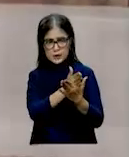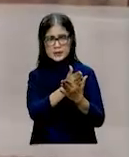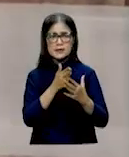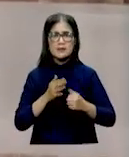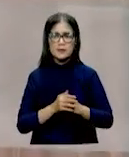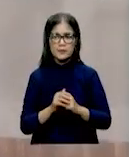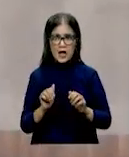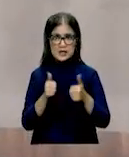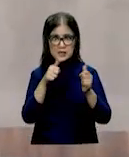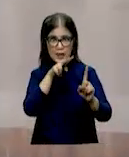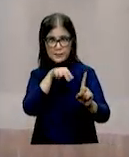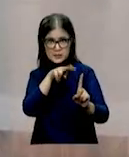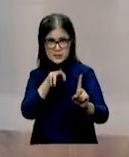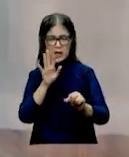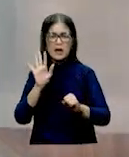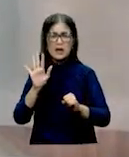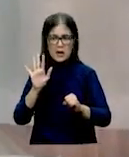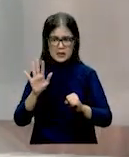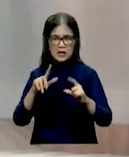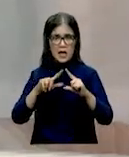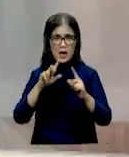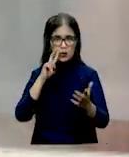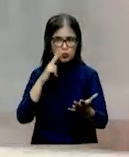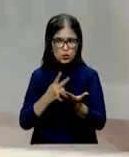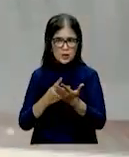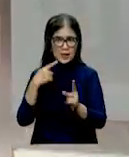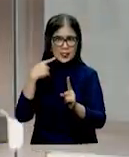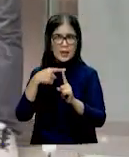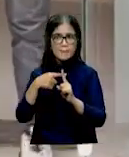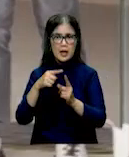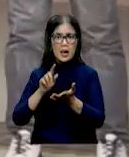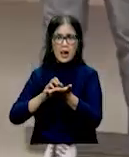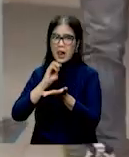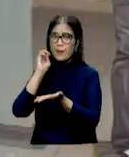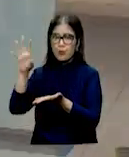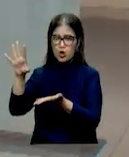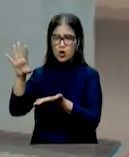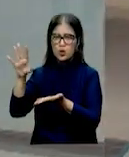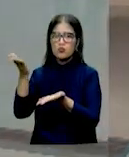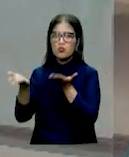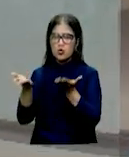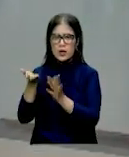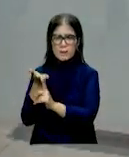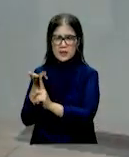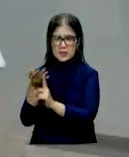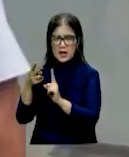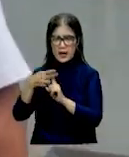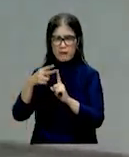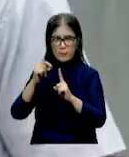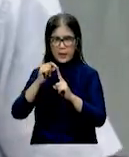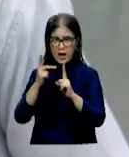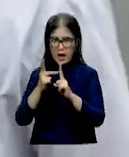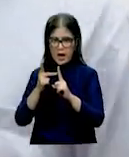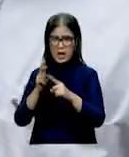Hasil pemeriksaan ini akan menjadi salah satu bukti untuk melengkapi laporan korban atas dugaan pelecehan seksual yang dilakukan ETH, Rektor Universitas